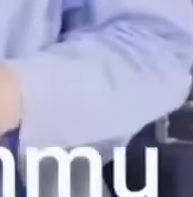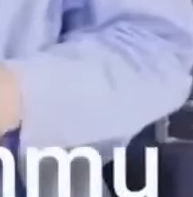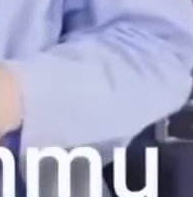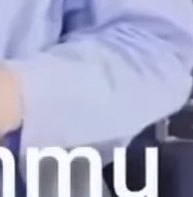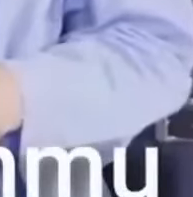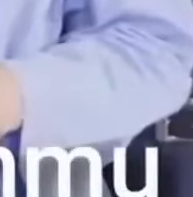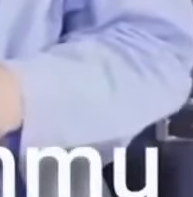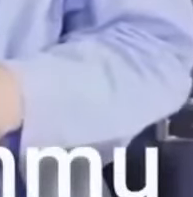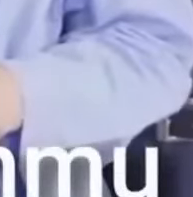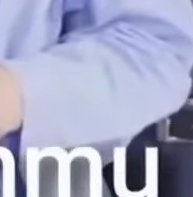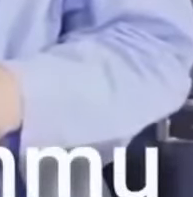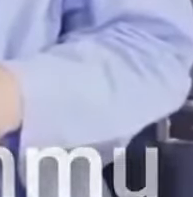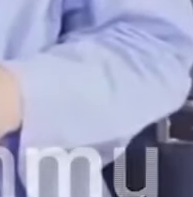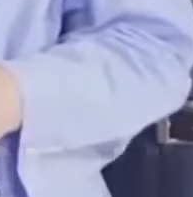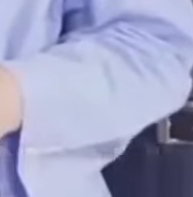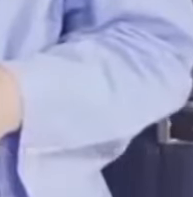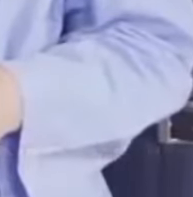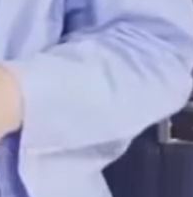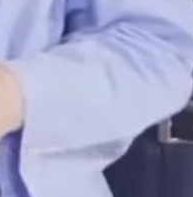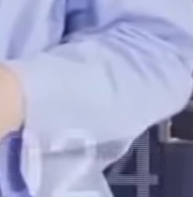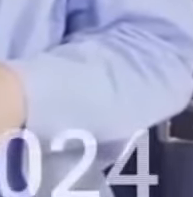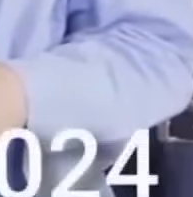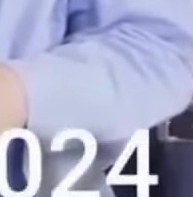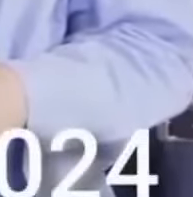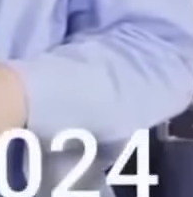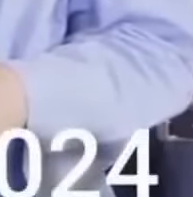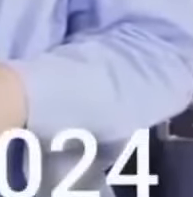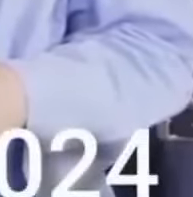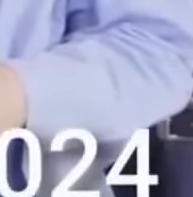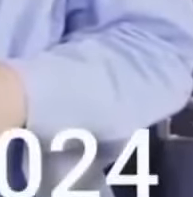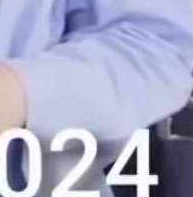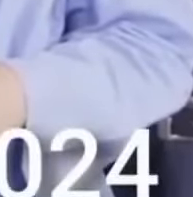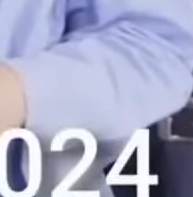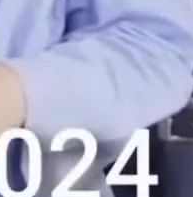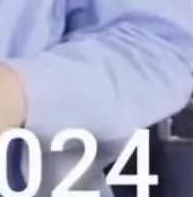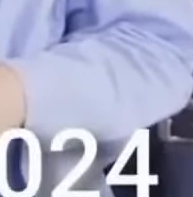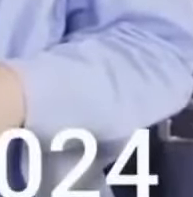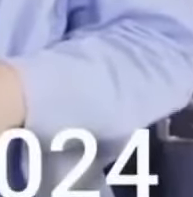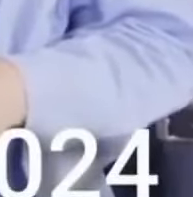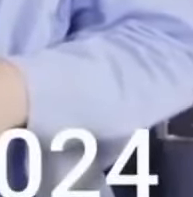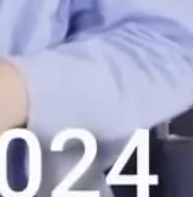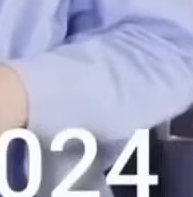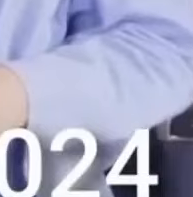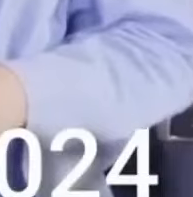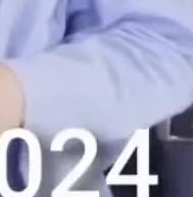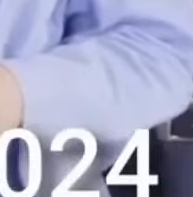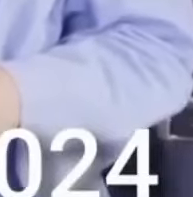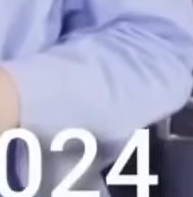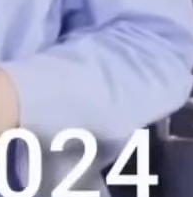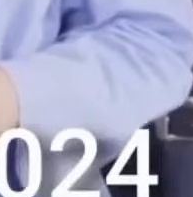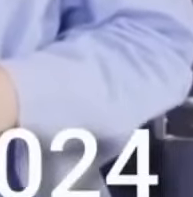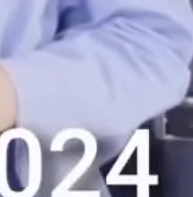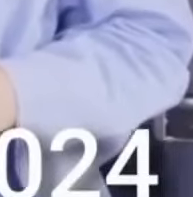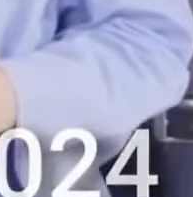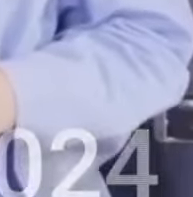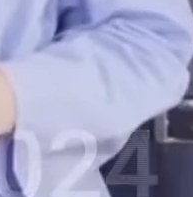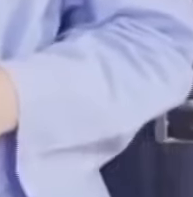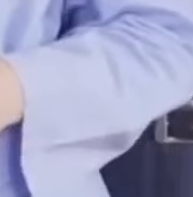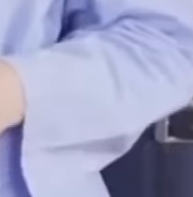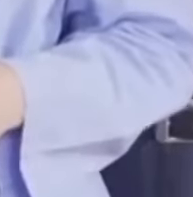TPS, pilih pemimpin yang bisa membawa perubahan. Pilkada Serentak 2024, saatnya kita